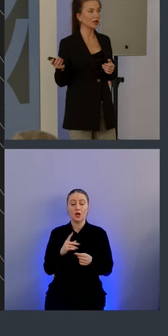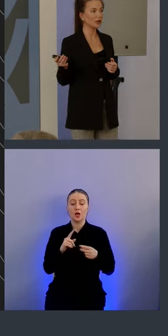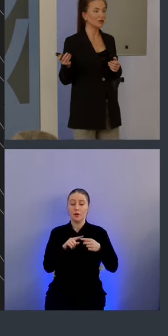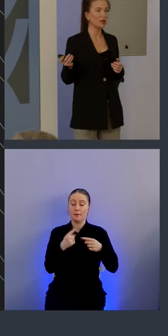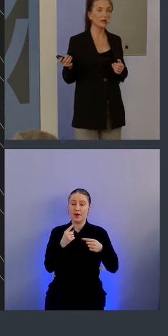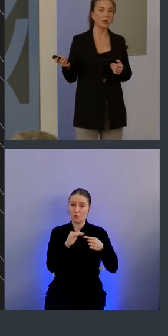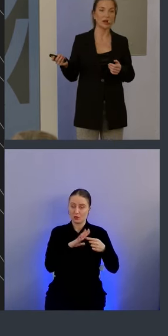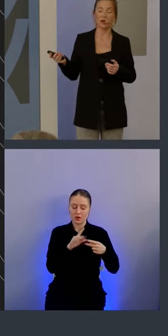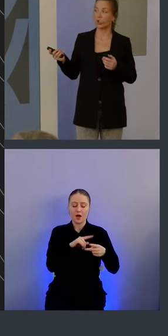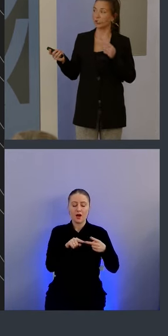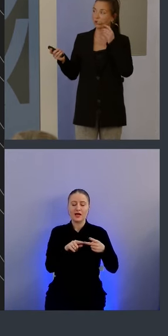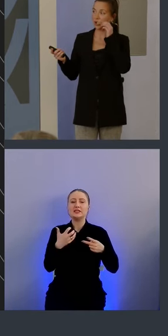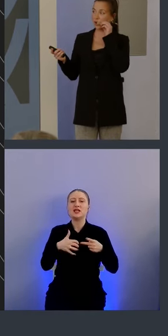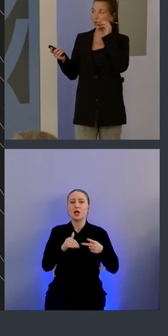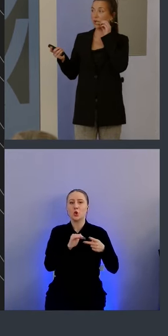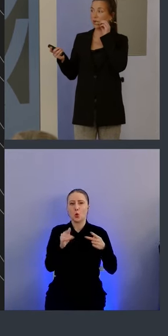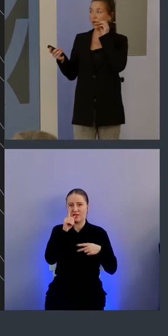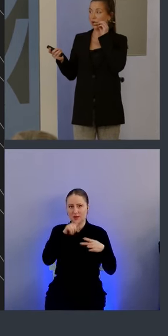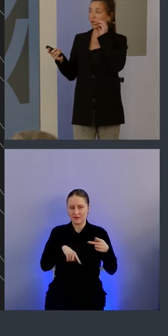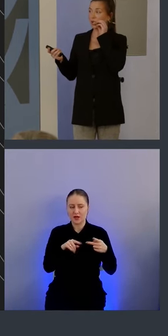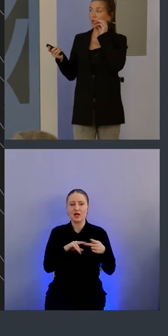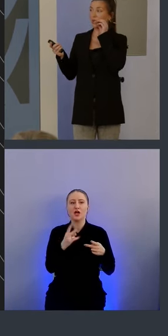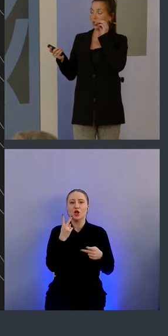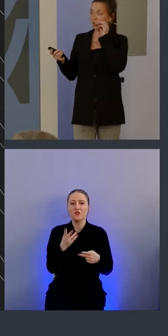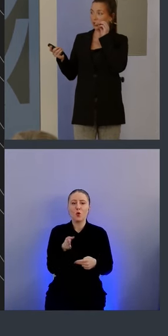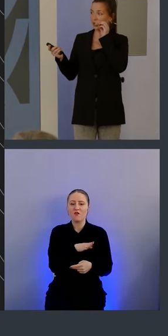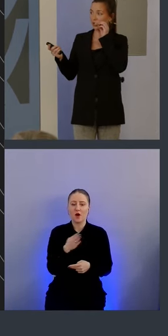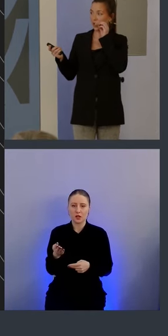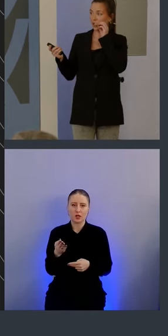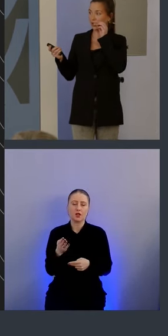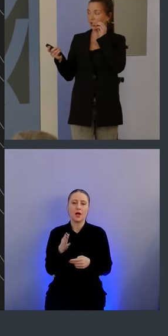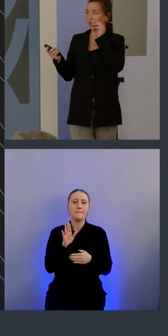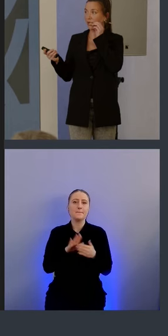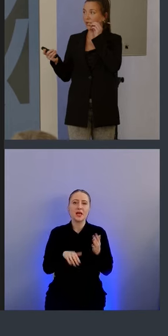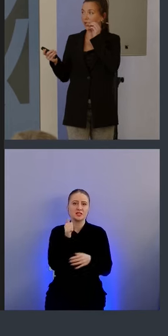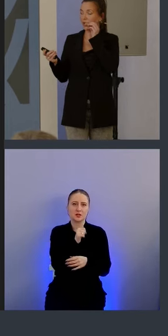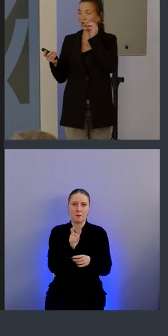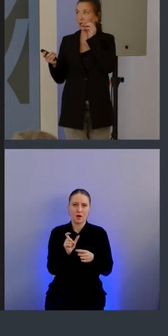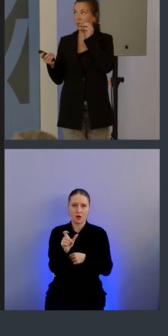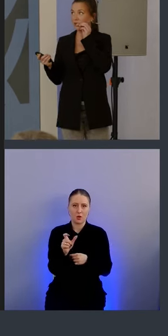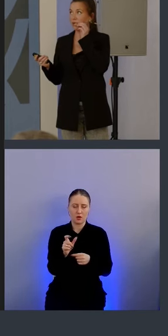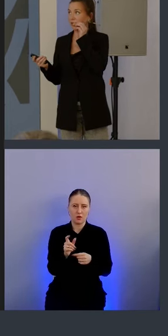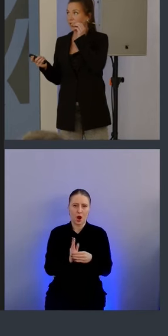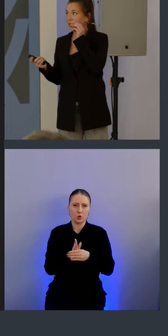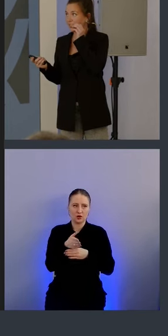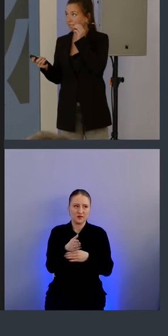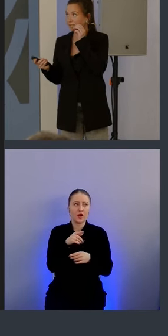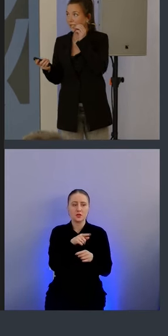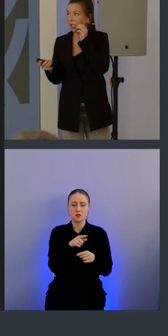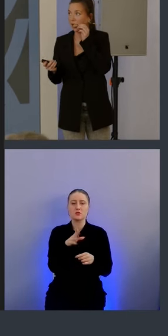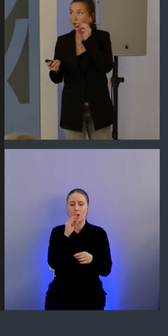это средний уровень доверия и двухфакторная беспарольная и беспарольная аутентификация, которые поддержаны на уровне